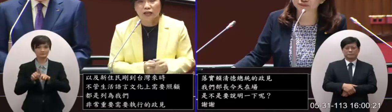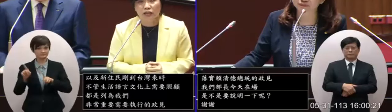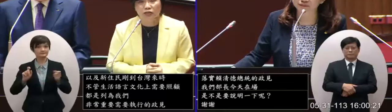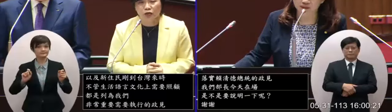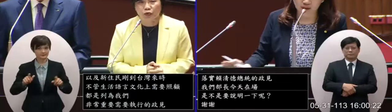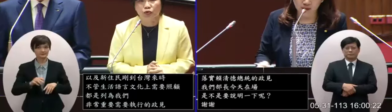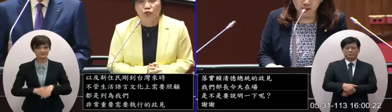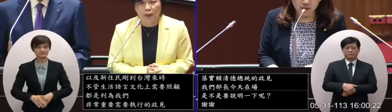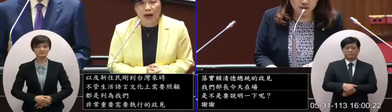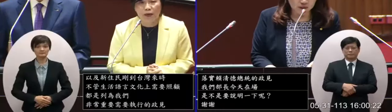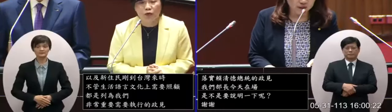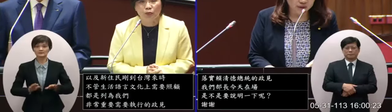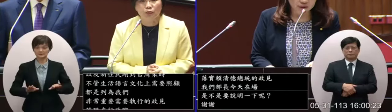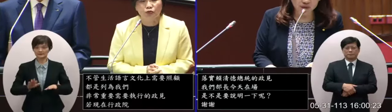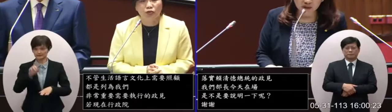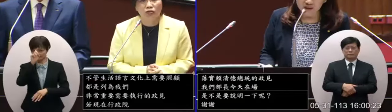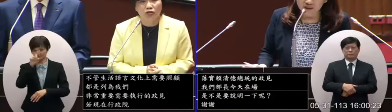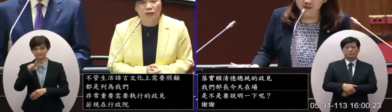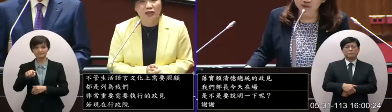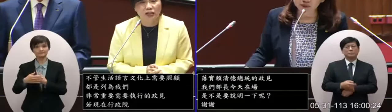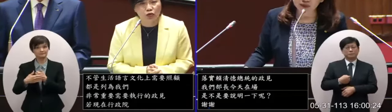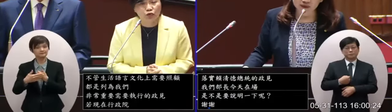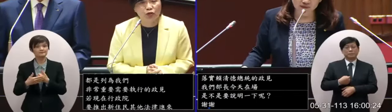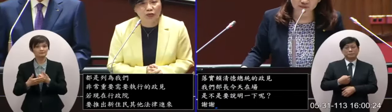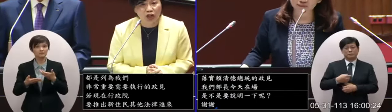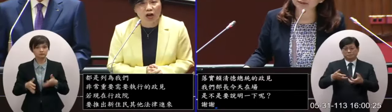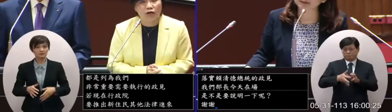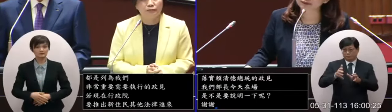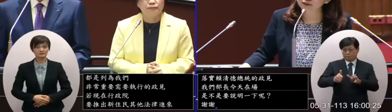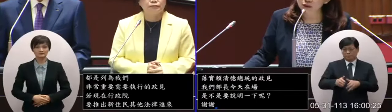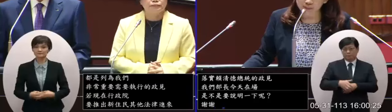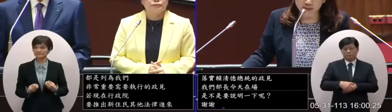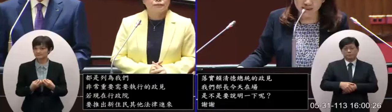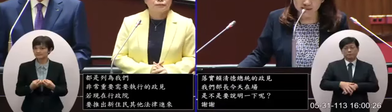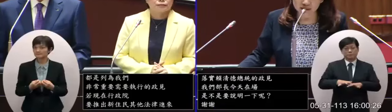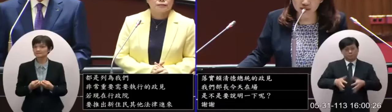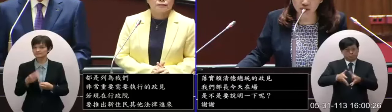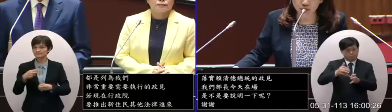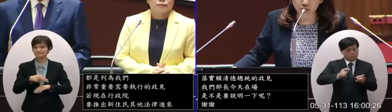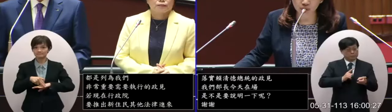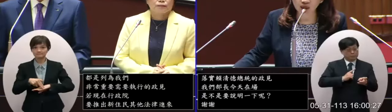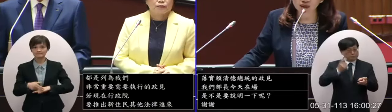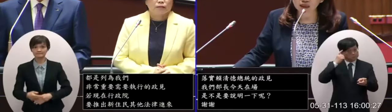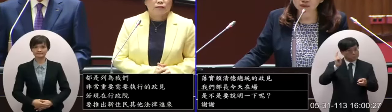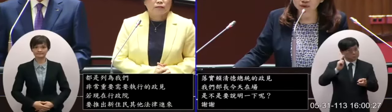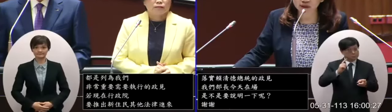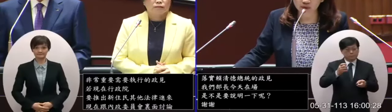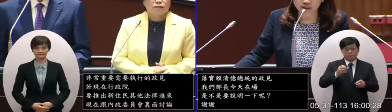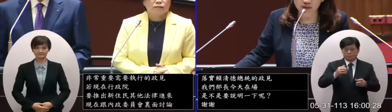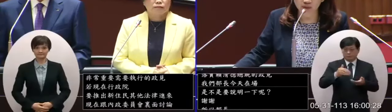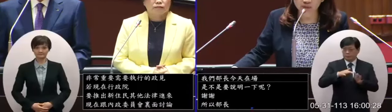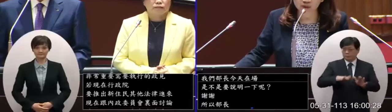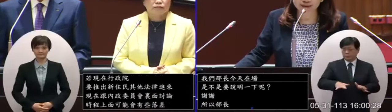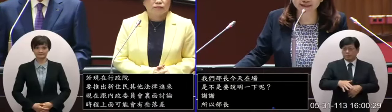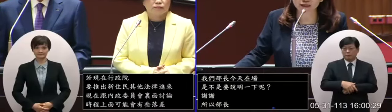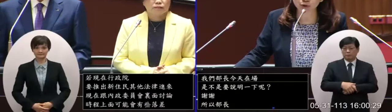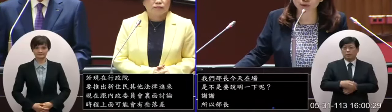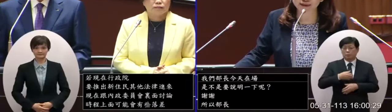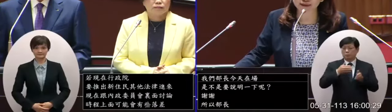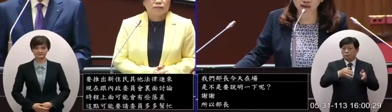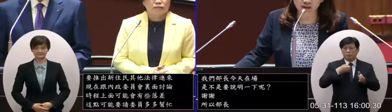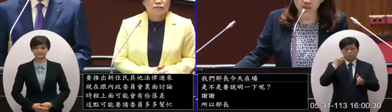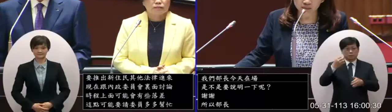点呢，可能要请委员多多帮忙，我们必须要用什么样的程序会比较好。 所以部长，您的意思就是说，到目前为止，我们对